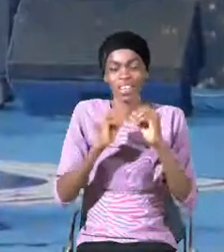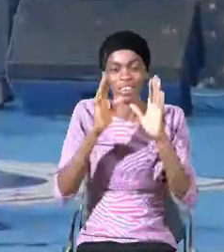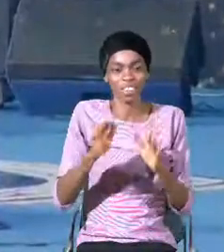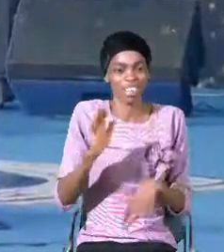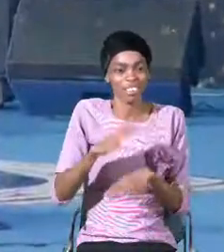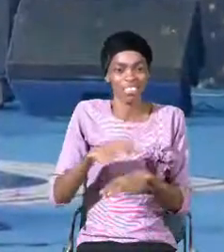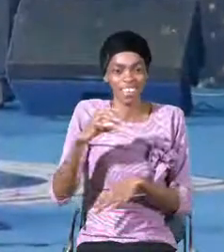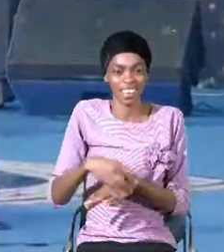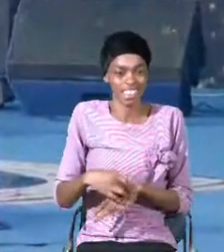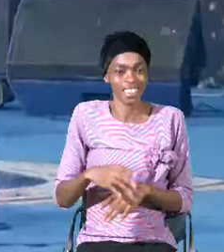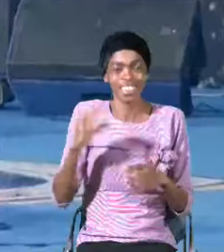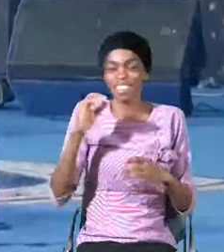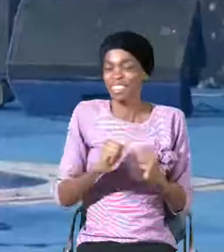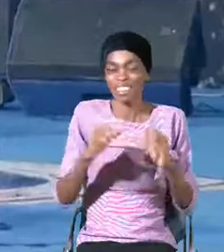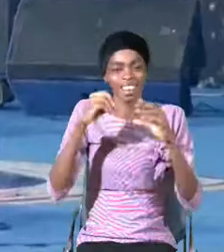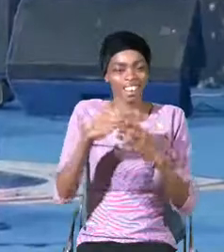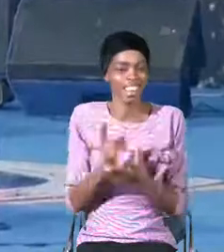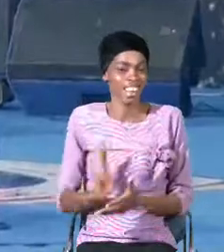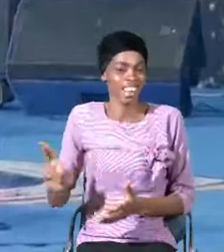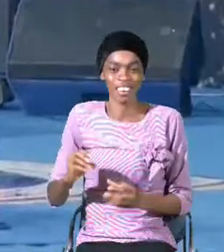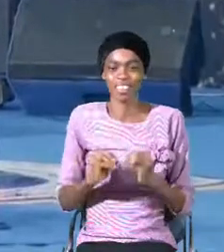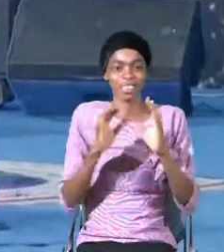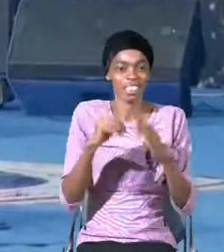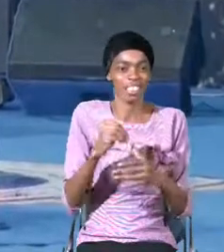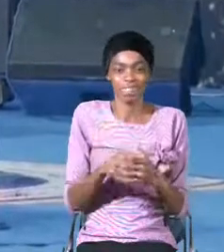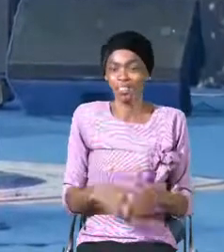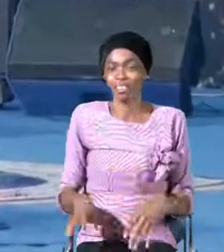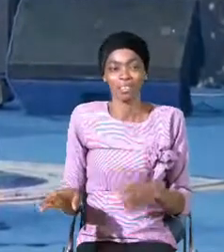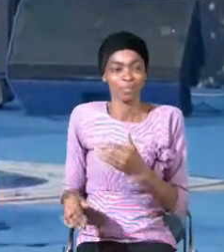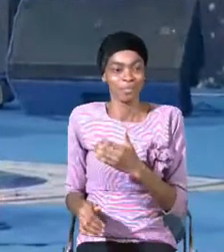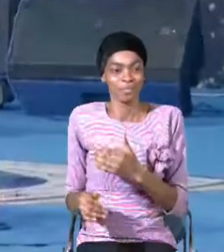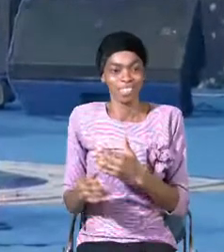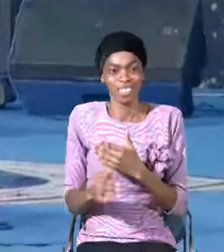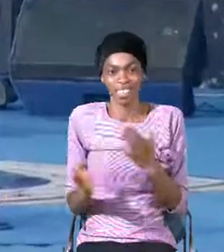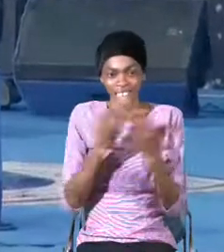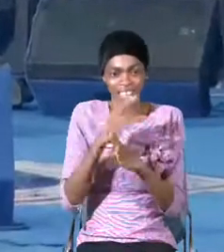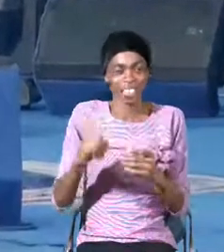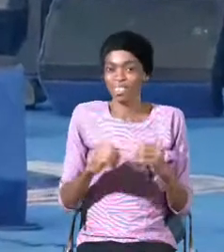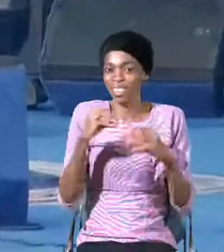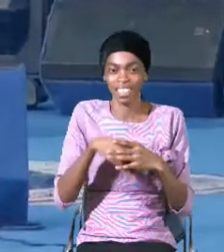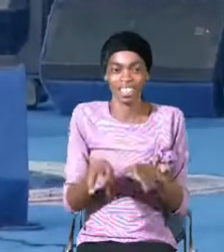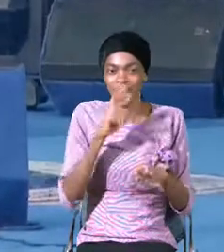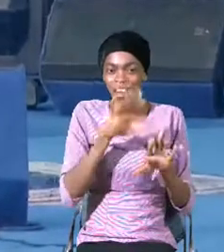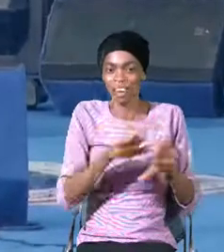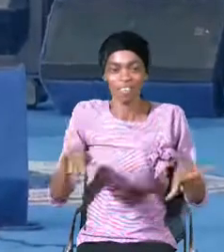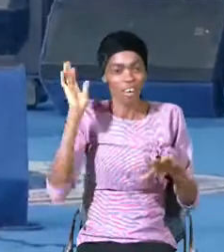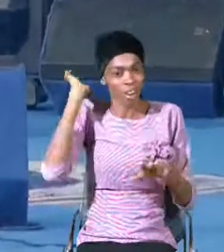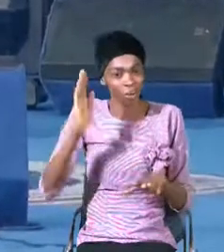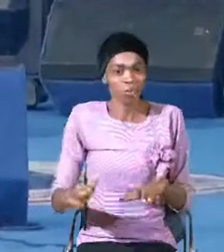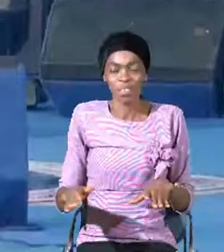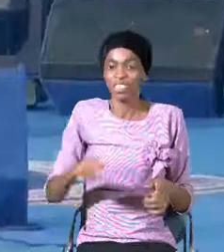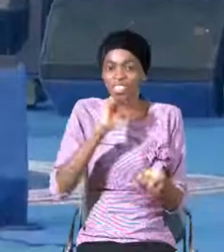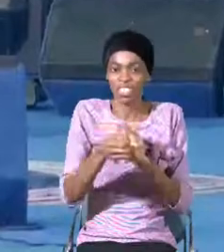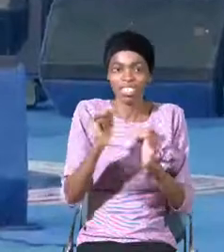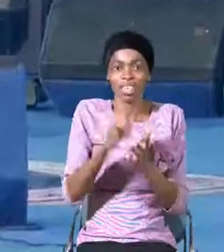rien sur terre, rien en enfer, rien dans la jungle, rien dans la rivière ne pourra le changer.